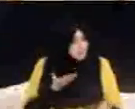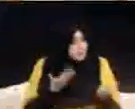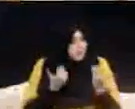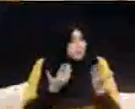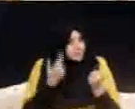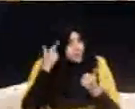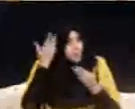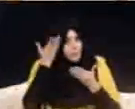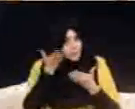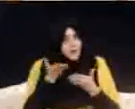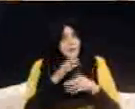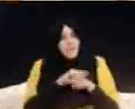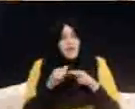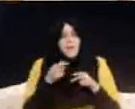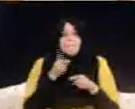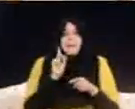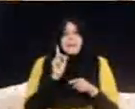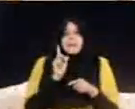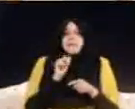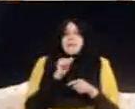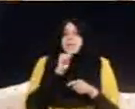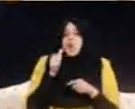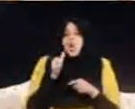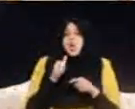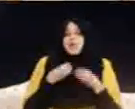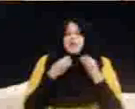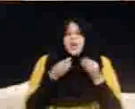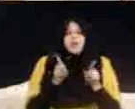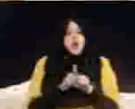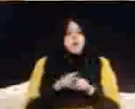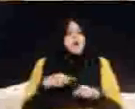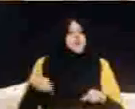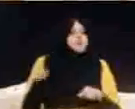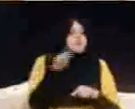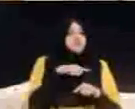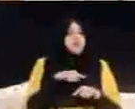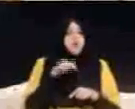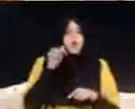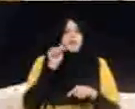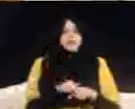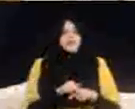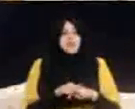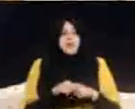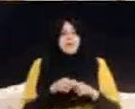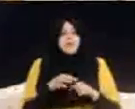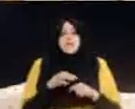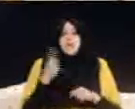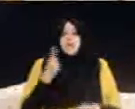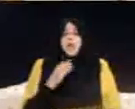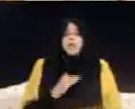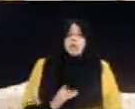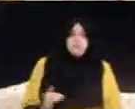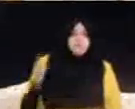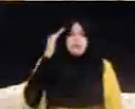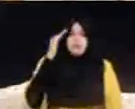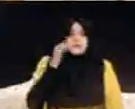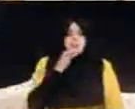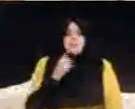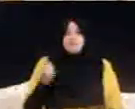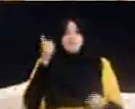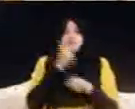عليه، ولكن بلا استخدام لسيف الحياة. ما يجيش مثلا كبير الإخوة يديرهم